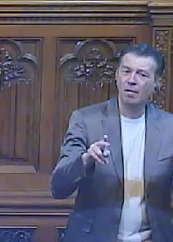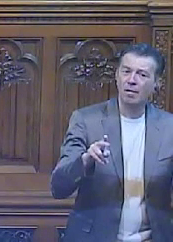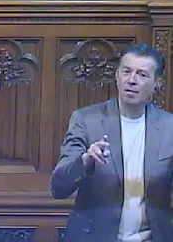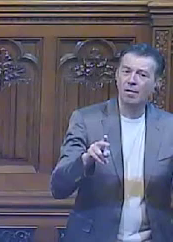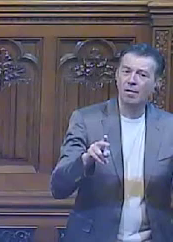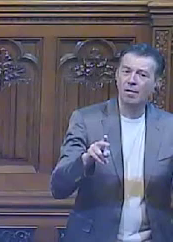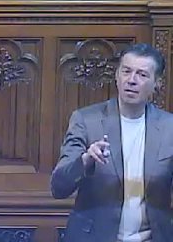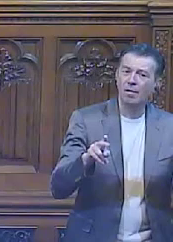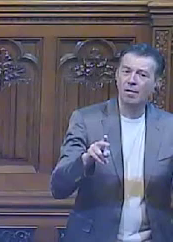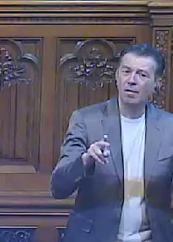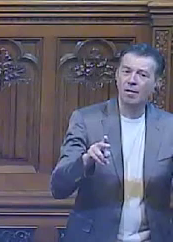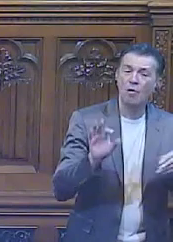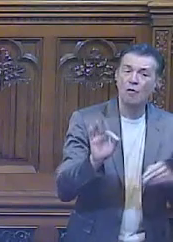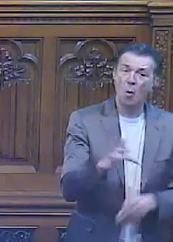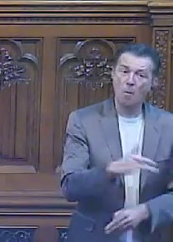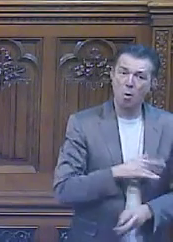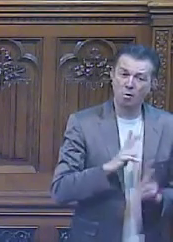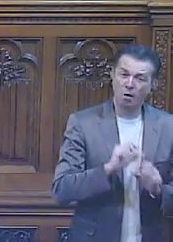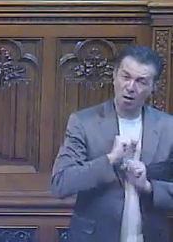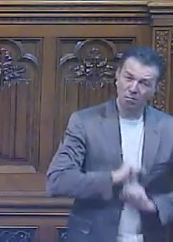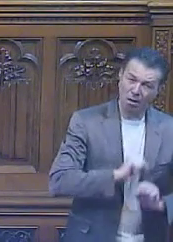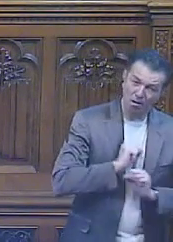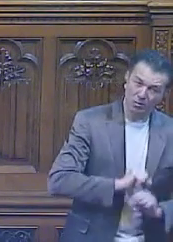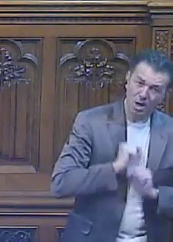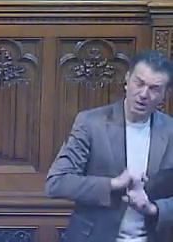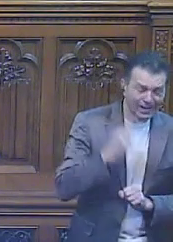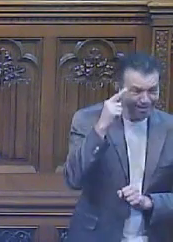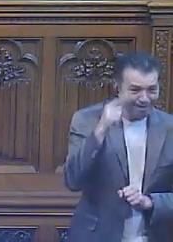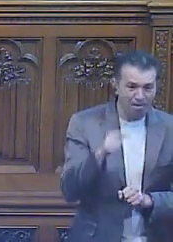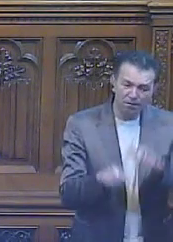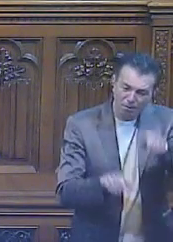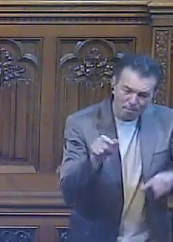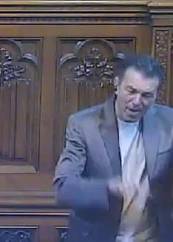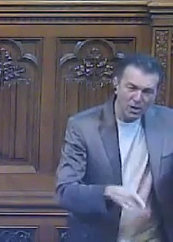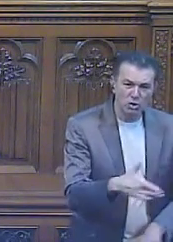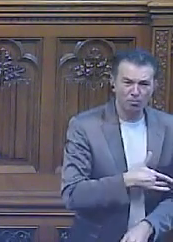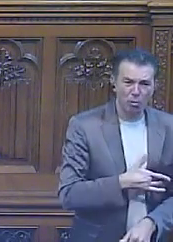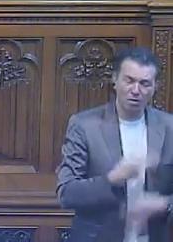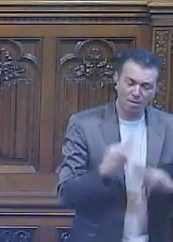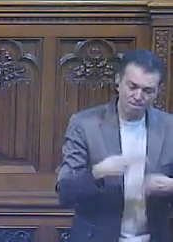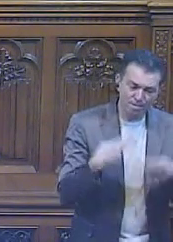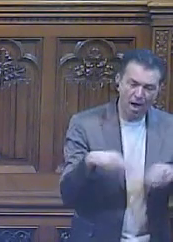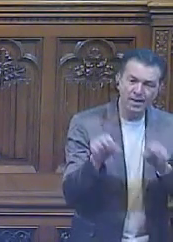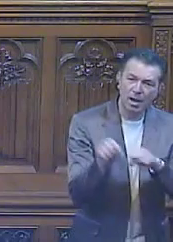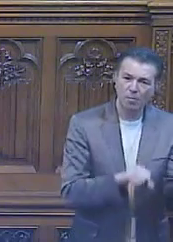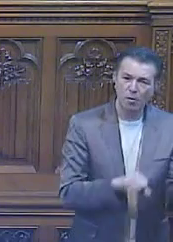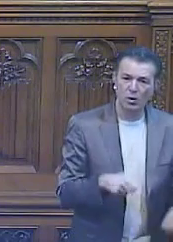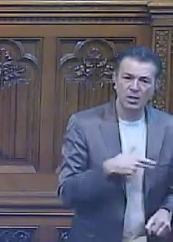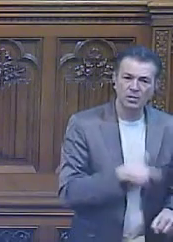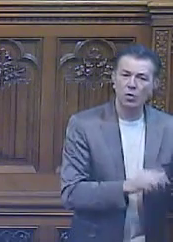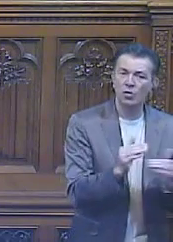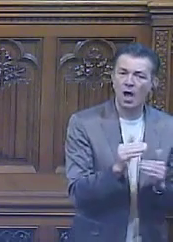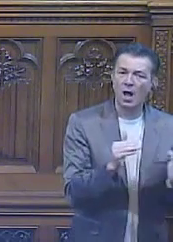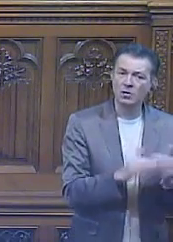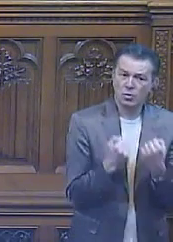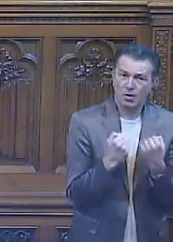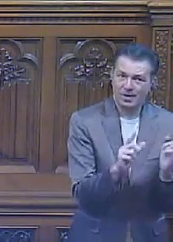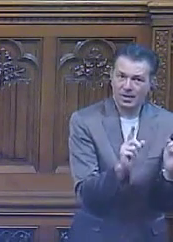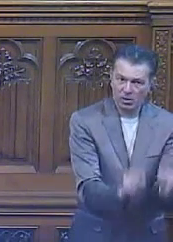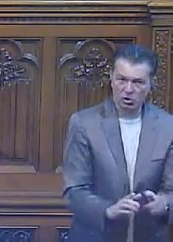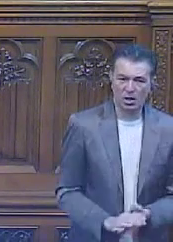die Verkraftbarkeit dieser Materie der Bürger. Denken Sie an die Bürger. Ist es weiter möglich, ein Sozialsystem